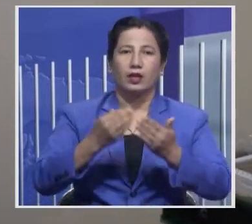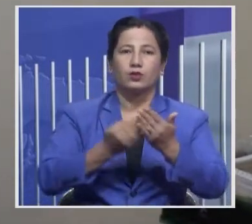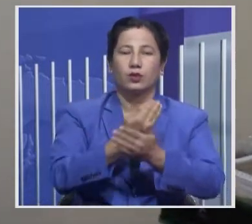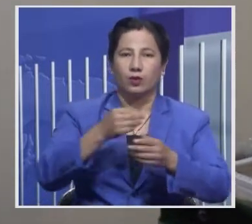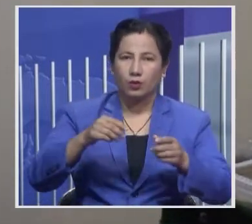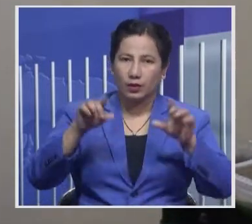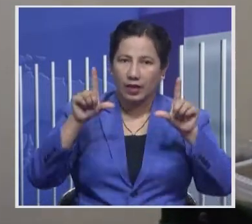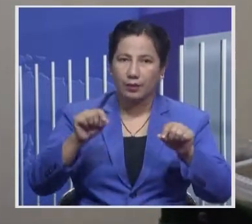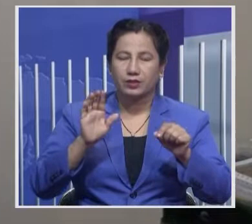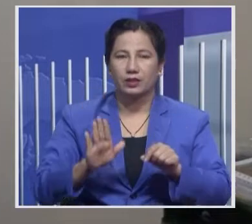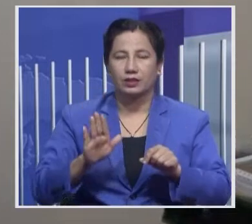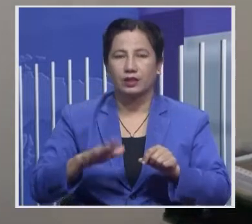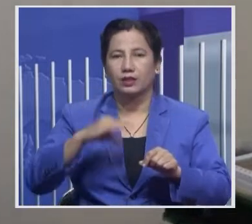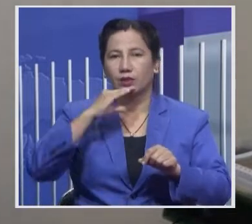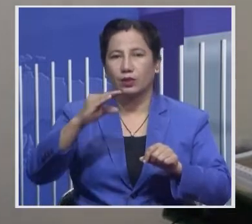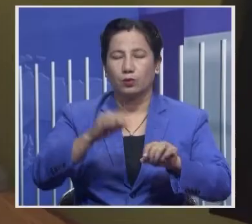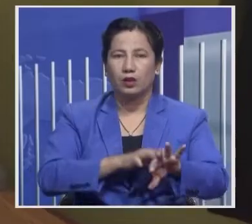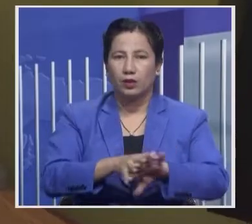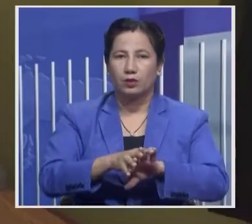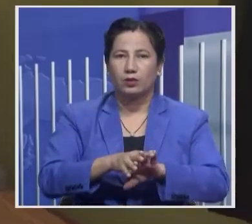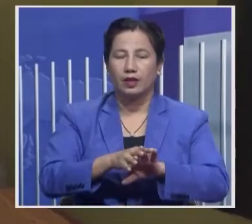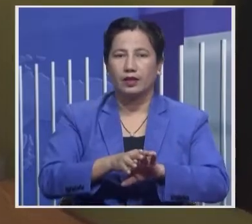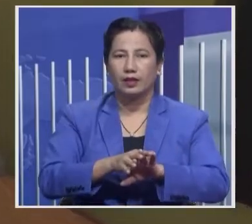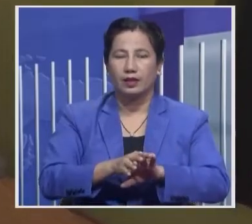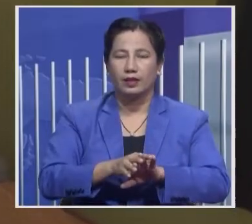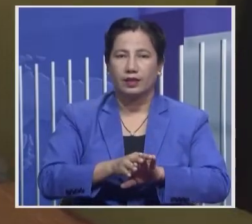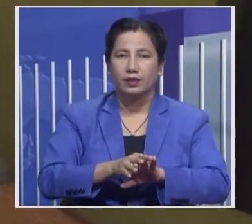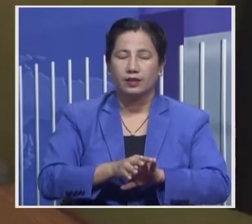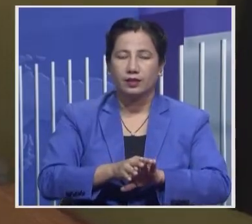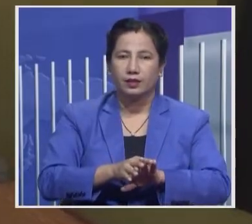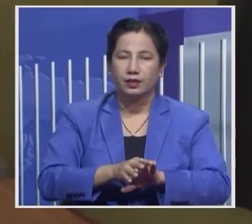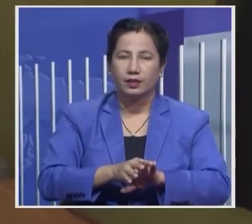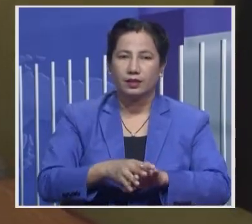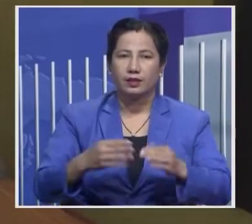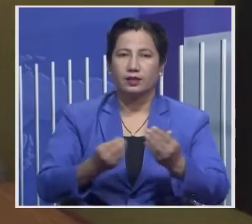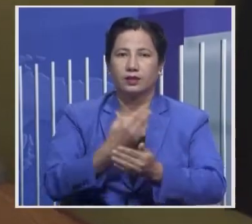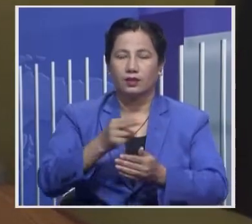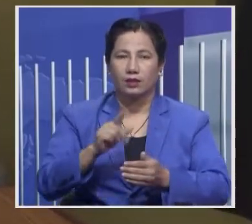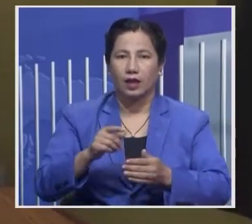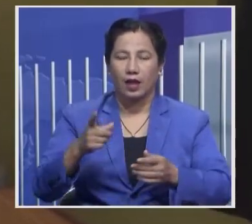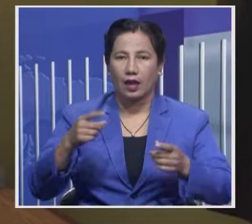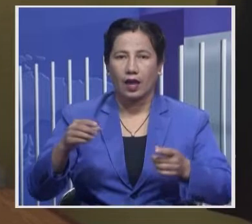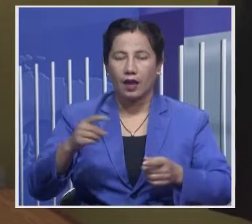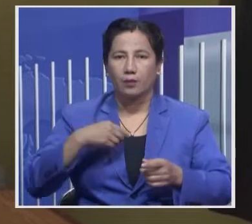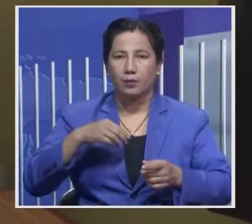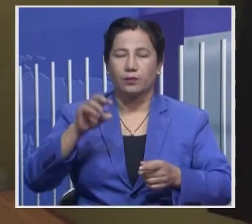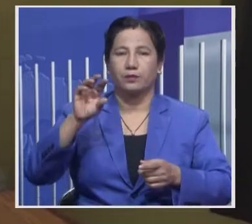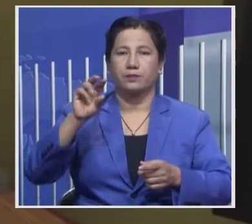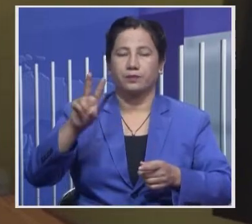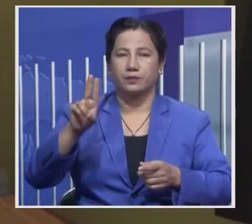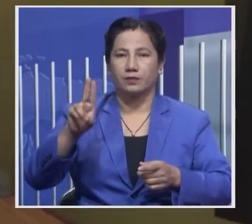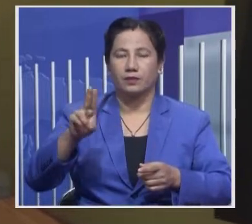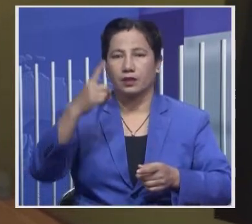हुन्छ। आन्तरिक आफ्ना युवाहरूलाई जागरण गर्नुपर्ने हुन्छ। हाम्रो वेशभूषा र